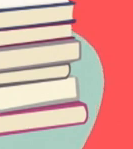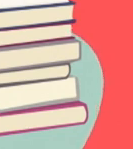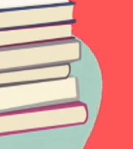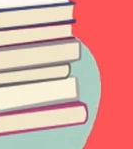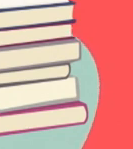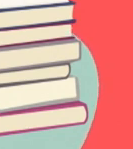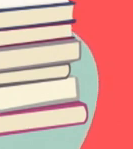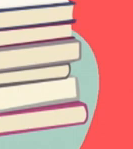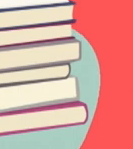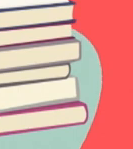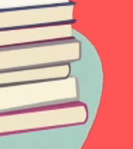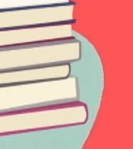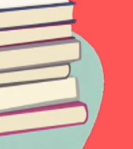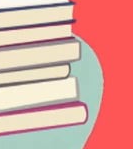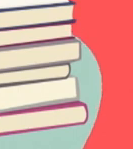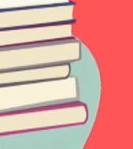KPM